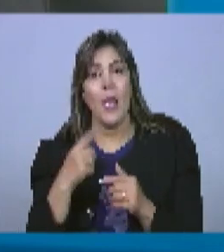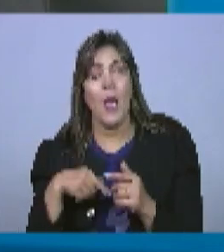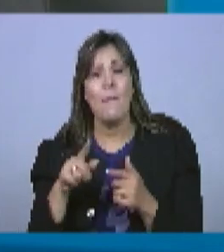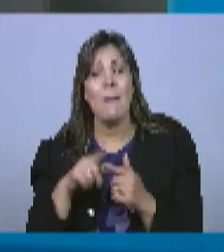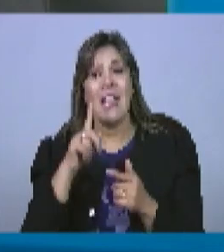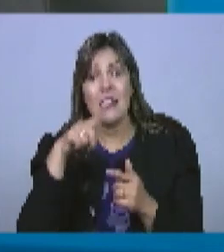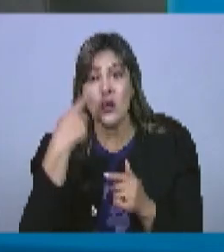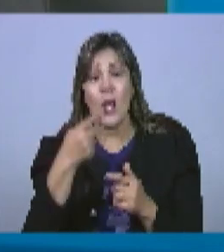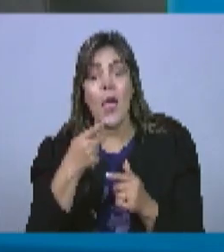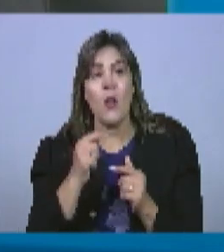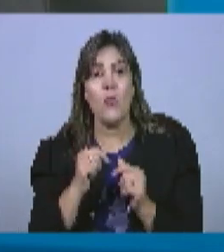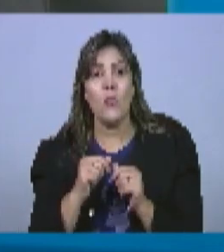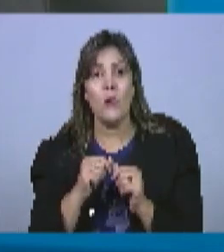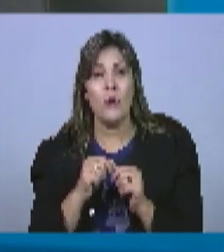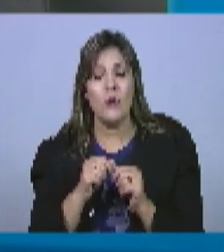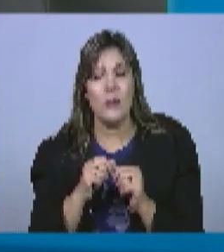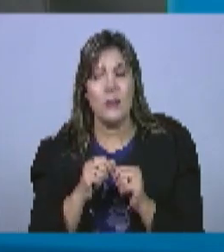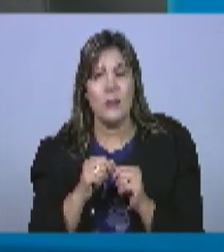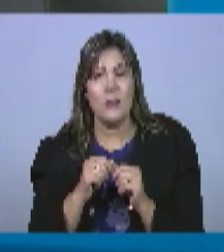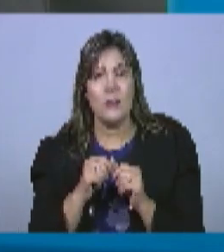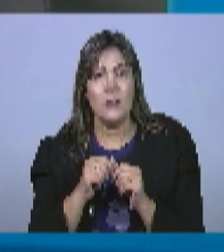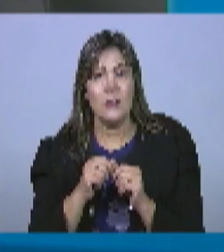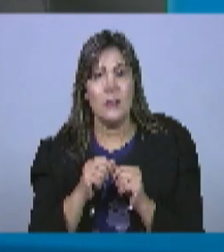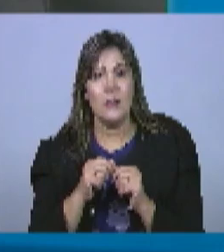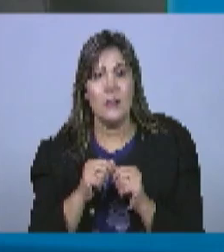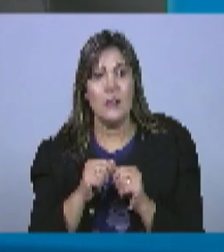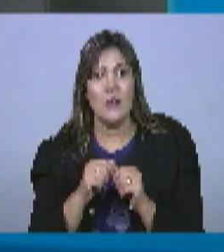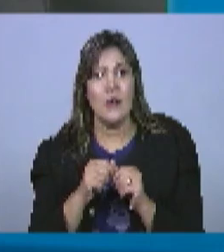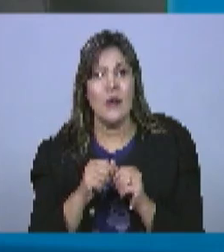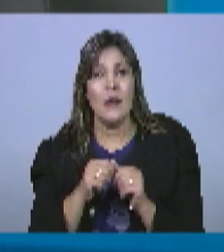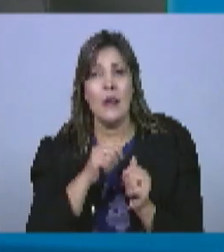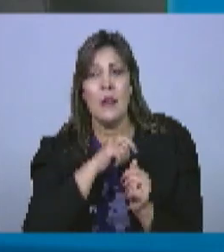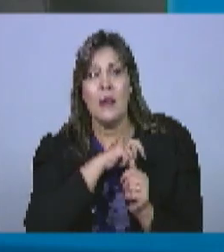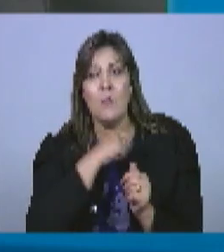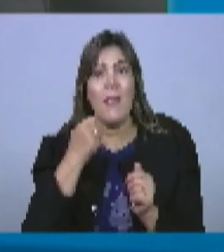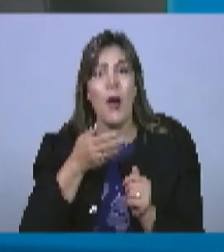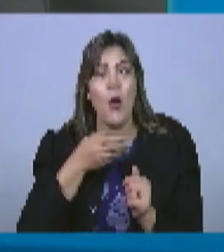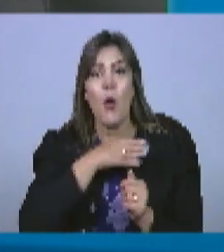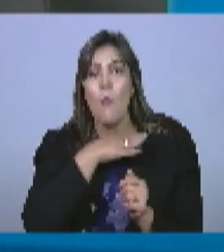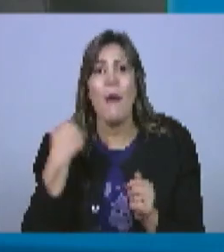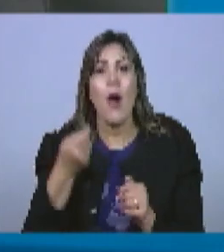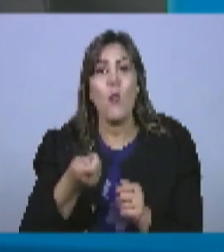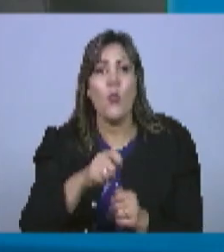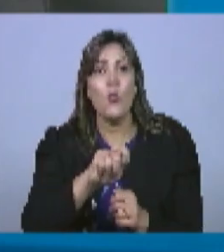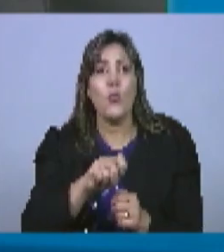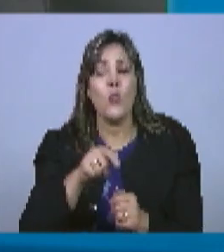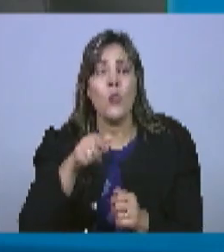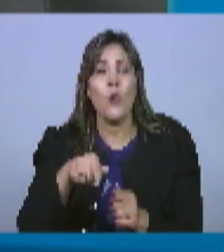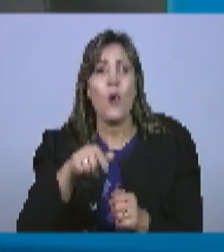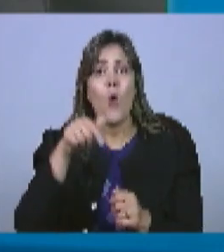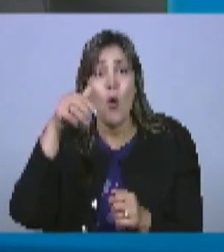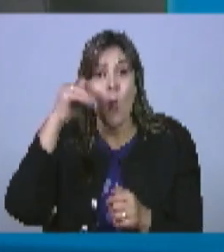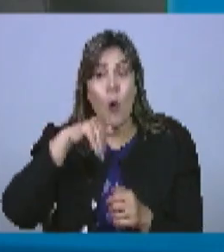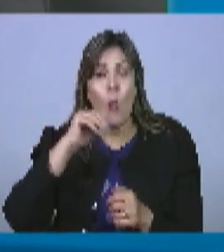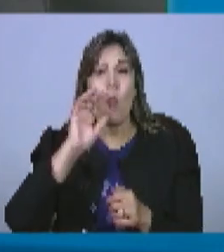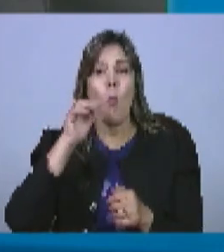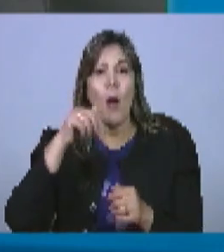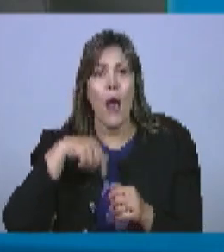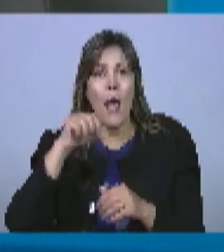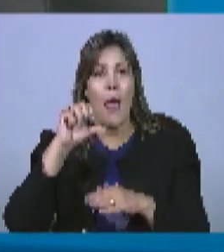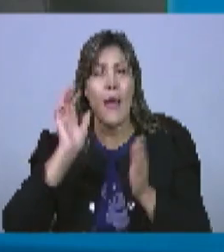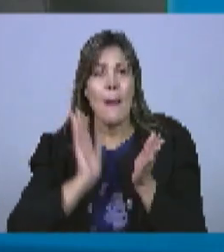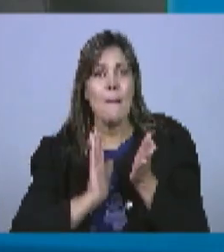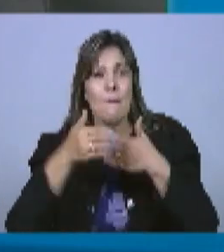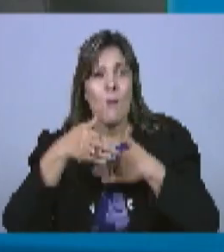قيل ان الاختيال تم باسلوب اخر وهو زرع عبوات ناسفه في